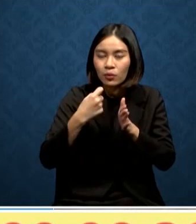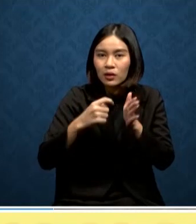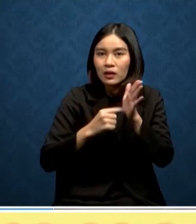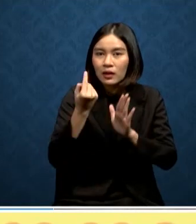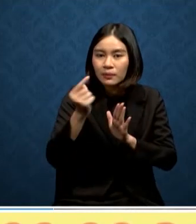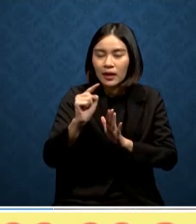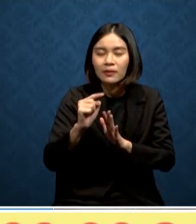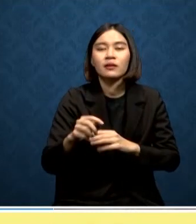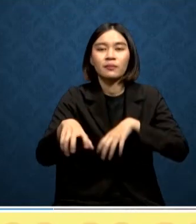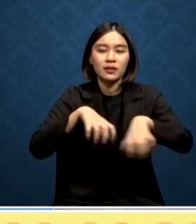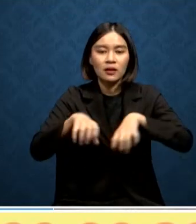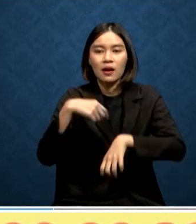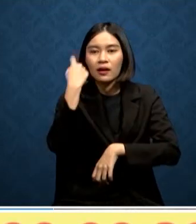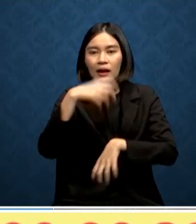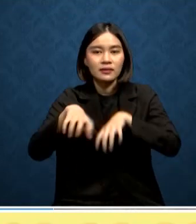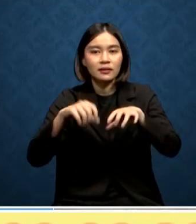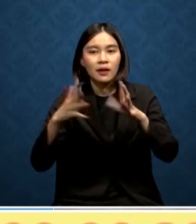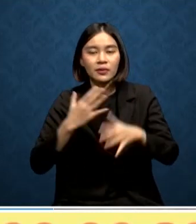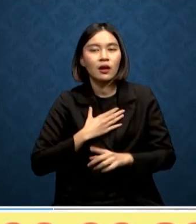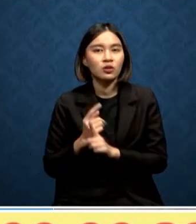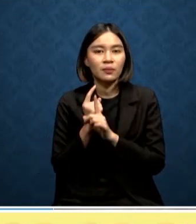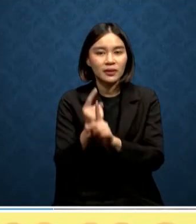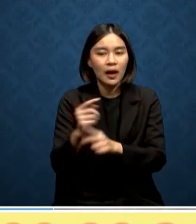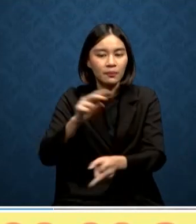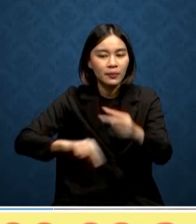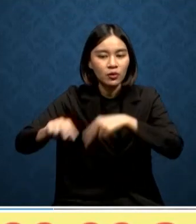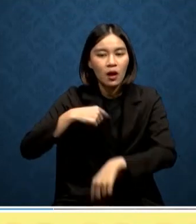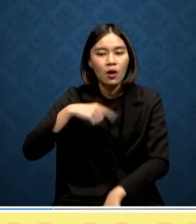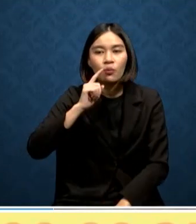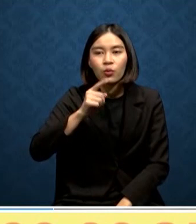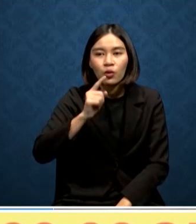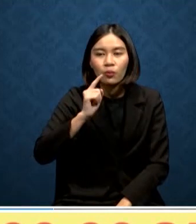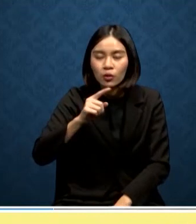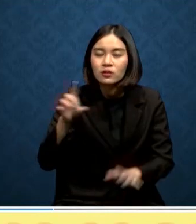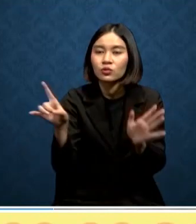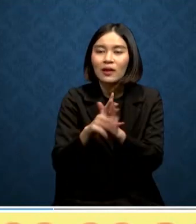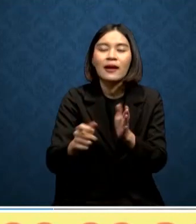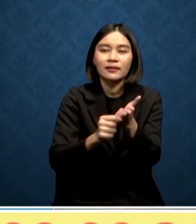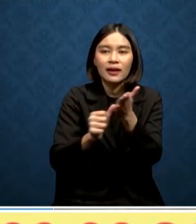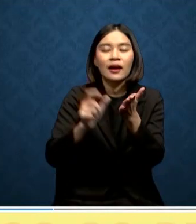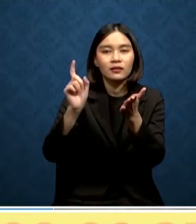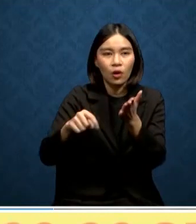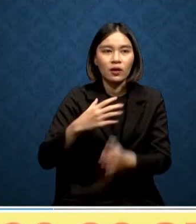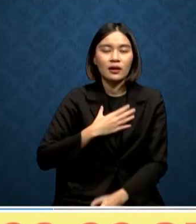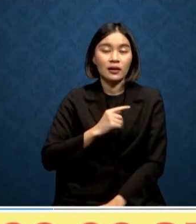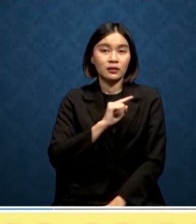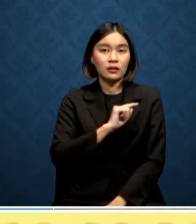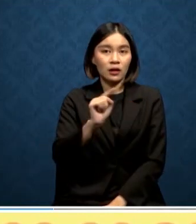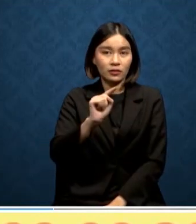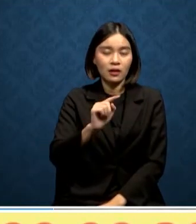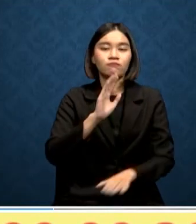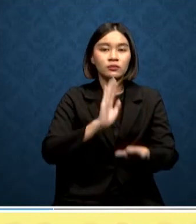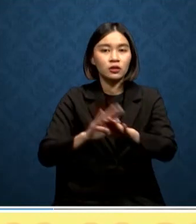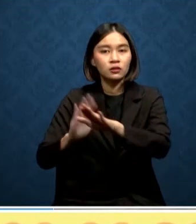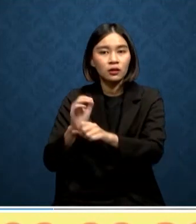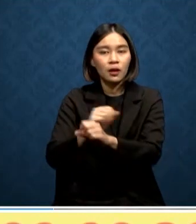ตามขึ้นไปถ้าใครไม่จัดการเราก็จะตามไปตอดส่องนะบ่นจนทั้งเขาแก้ไขครับหน้าที่ของเราคงจะต้องกำชับ